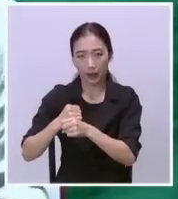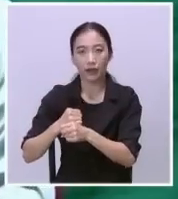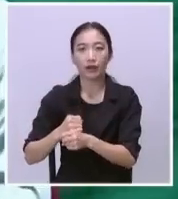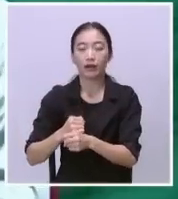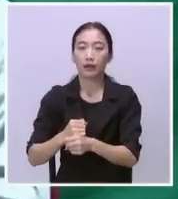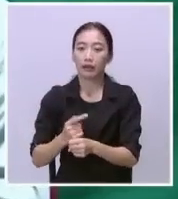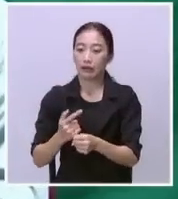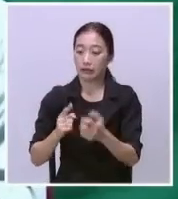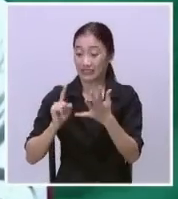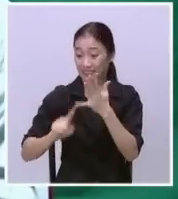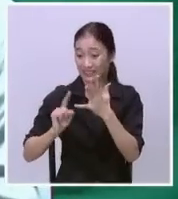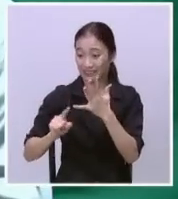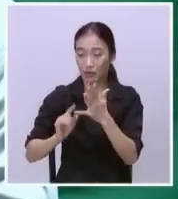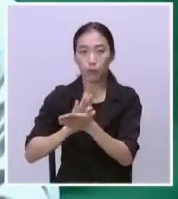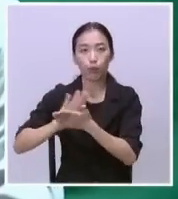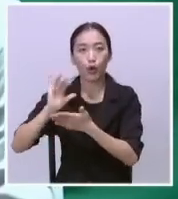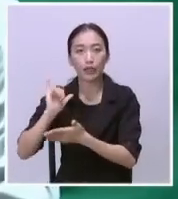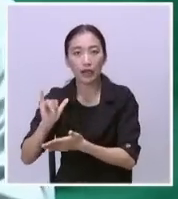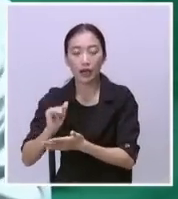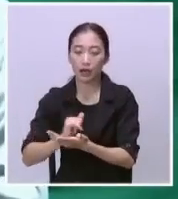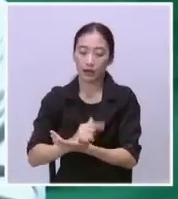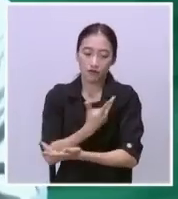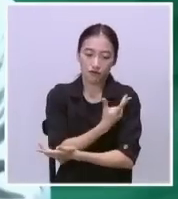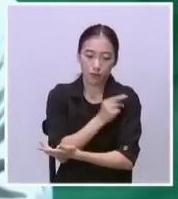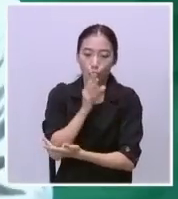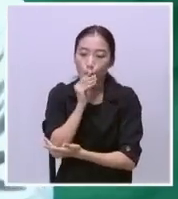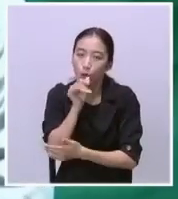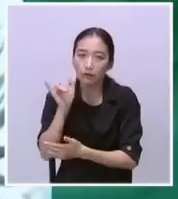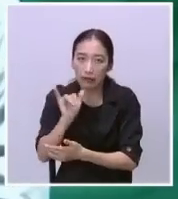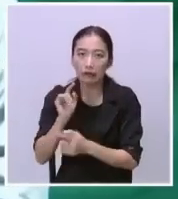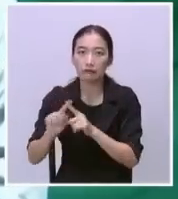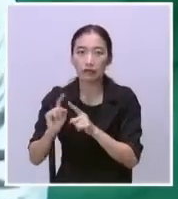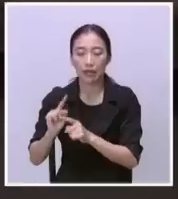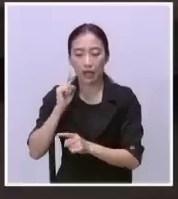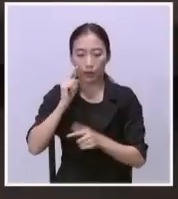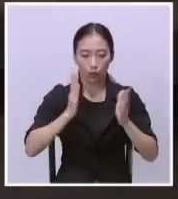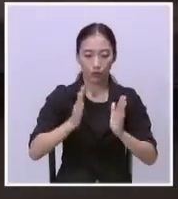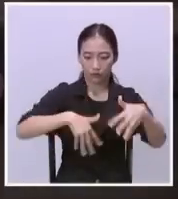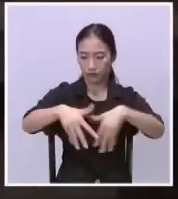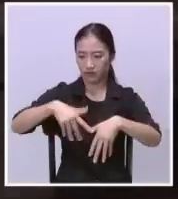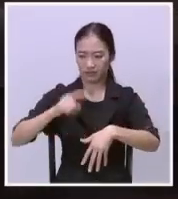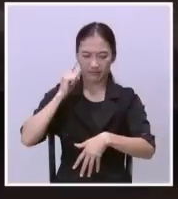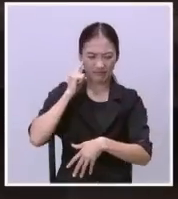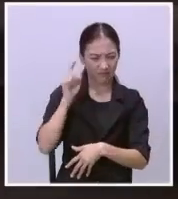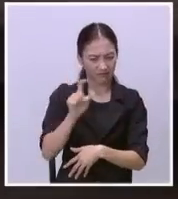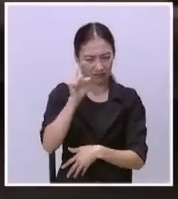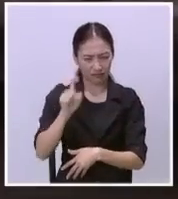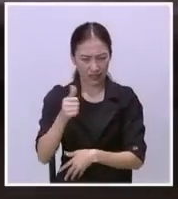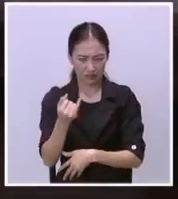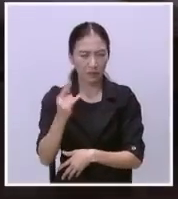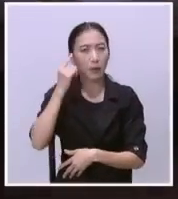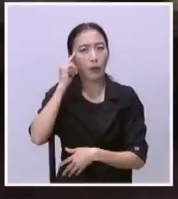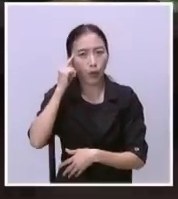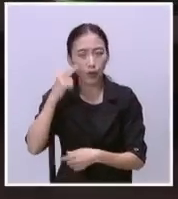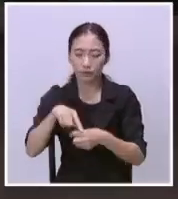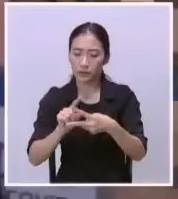กังวลเรื่องของความปลอดภัยนะคะแล้วก็ประสิทธิภาพและยังมาเจอกับกรณีของแอสตราเซเนกาที่ผลิตในอินเดียอีกซึ่งตอนนี้แอสตราเซเนกาก็มีปั